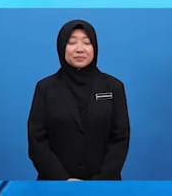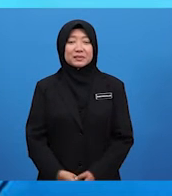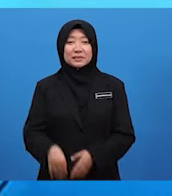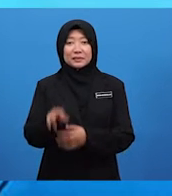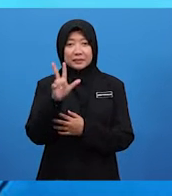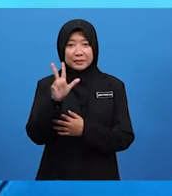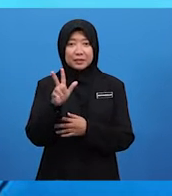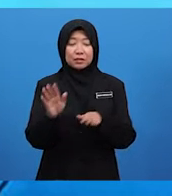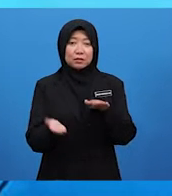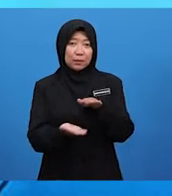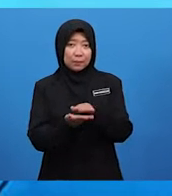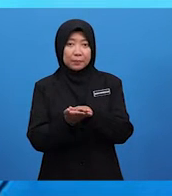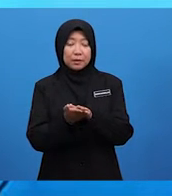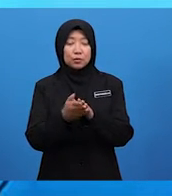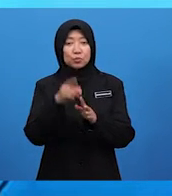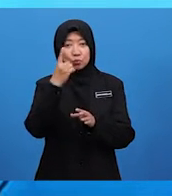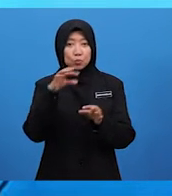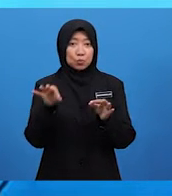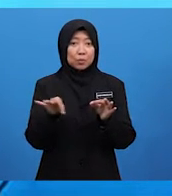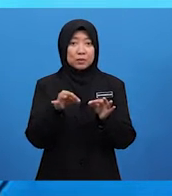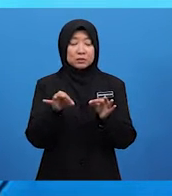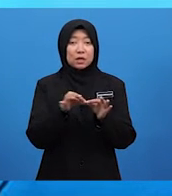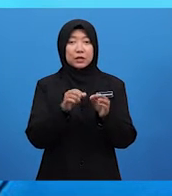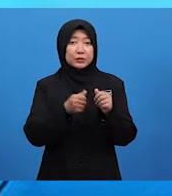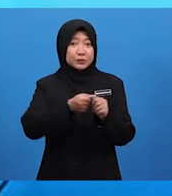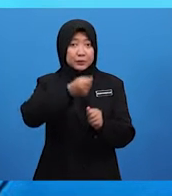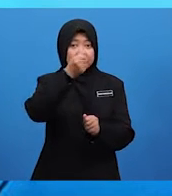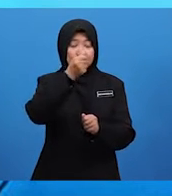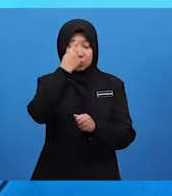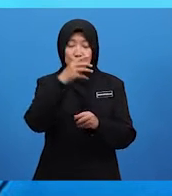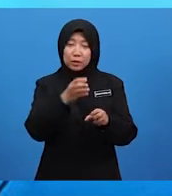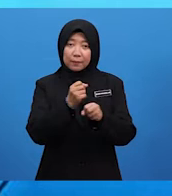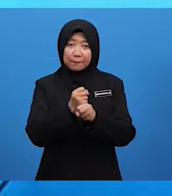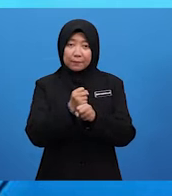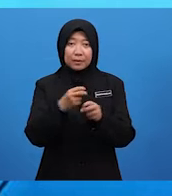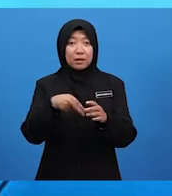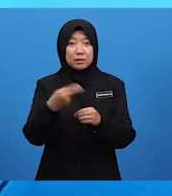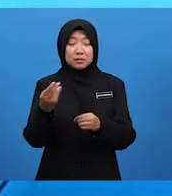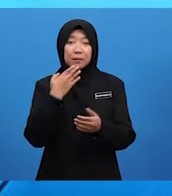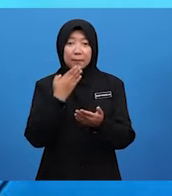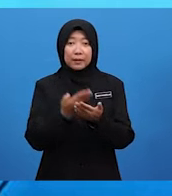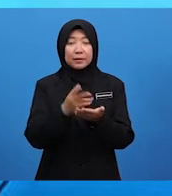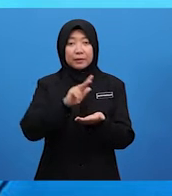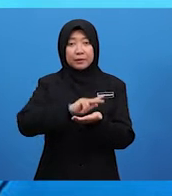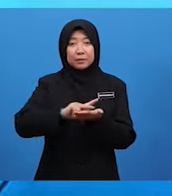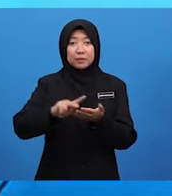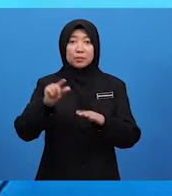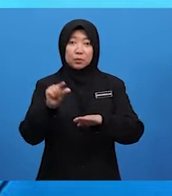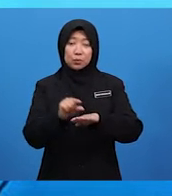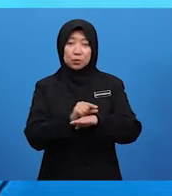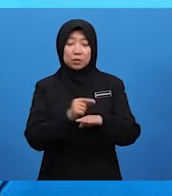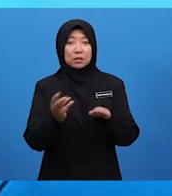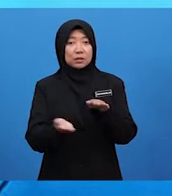Ketiga, tapak menjahit zip. Untuk mendapatkan hasil yang baik dan kemas, penggunaan tapak